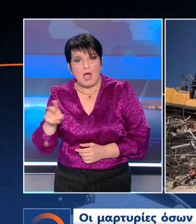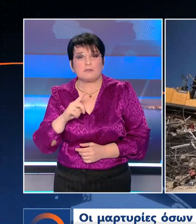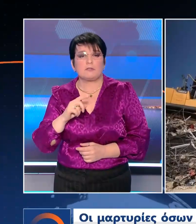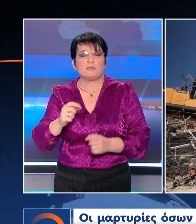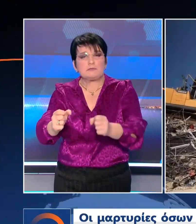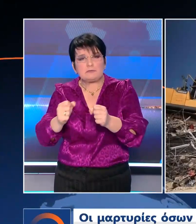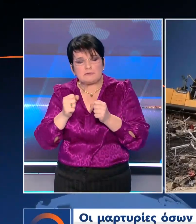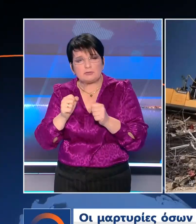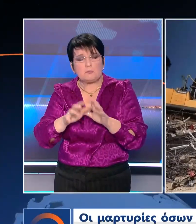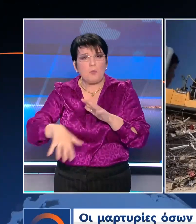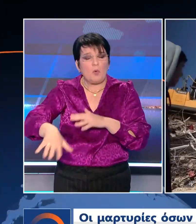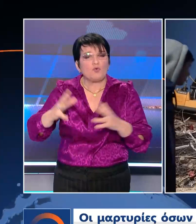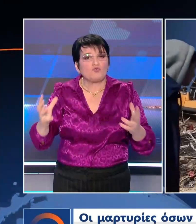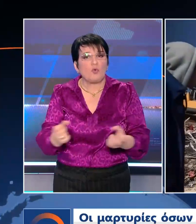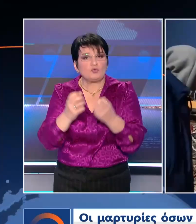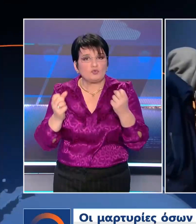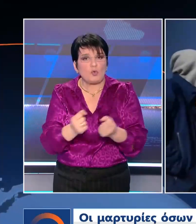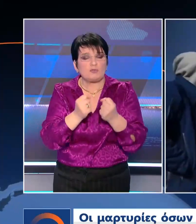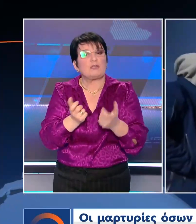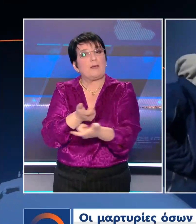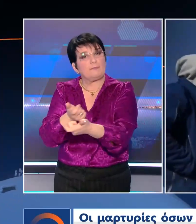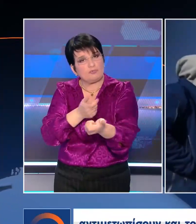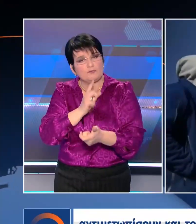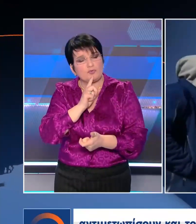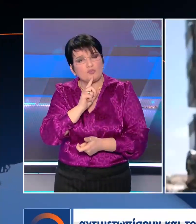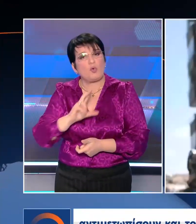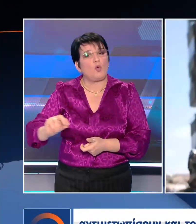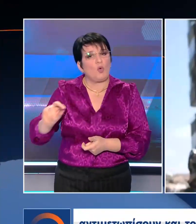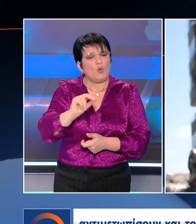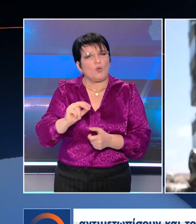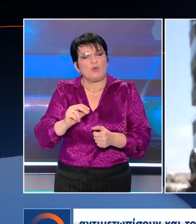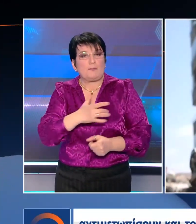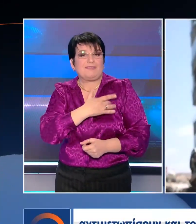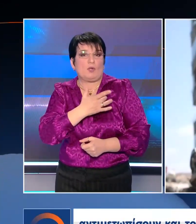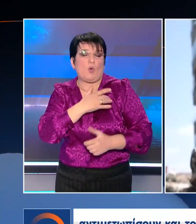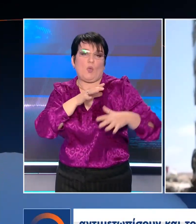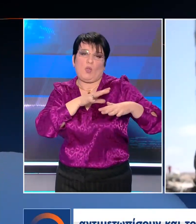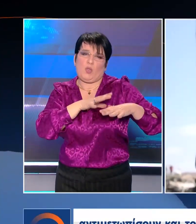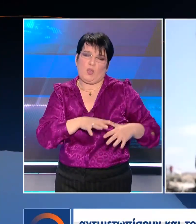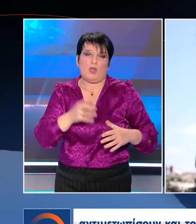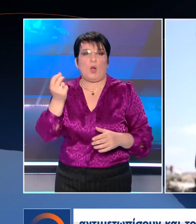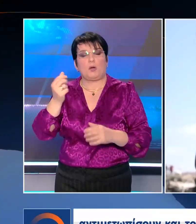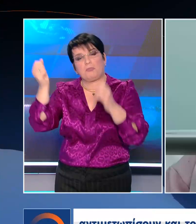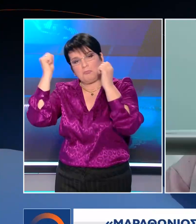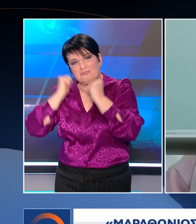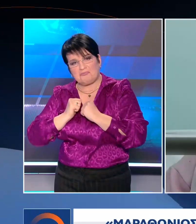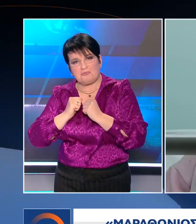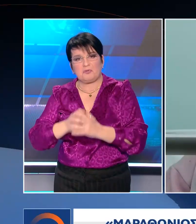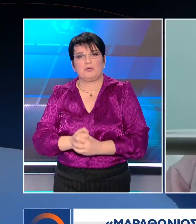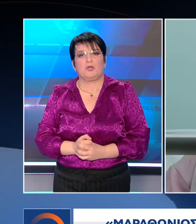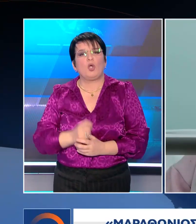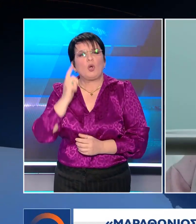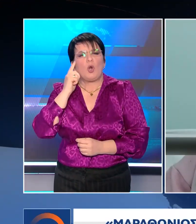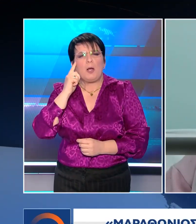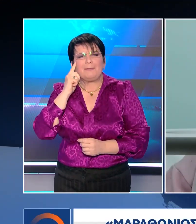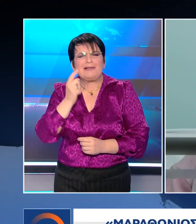σεισμούς σοκάρουν. Επιζώντες αλλά και διασώστες καλούνται να αντιμετωπίσουν και το ψυχολογικό κόστος εκτός από το οικονομικό. Yine sallanır geçer diye